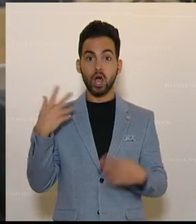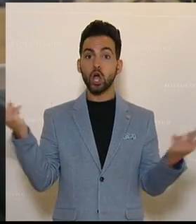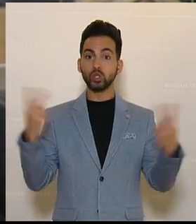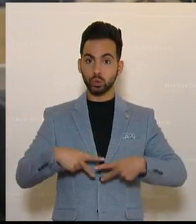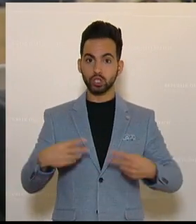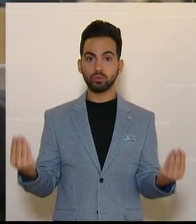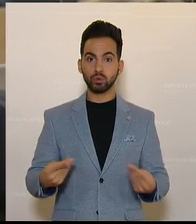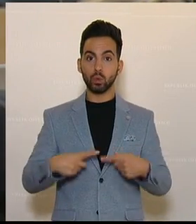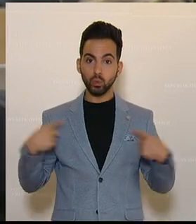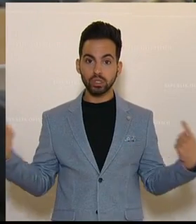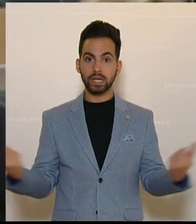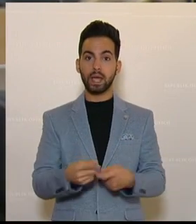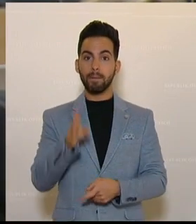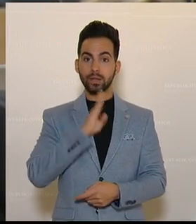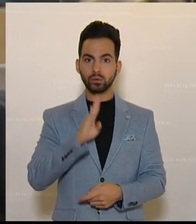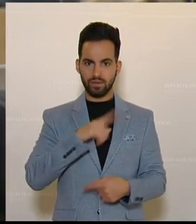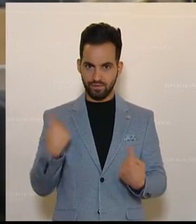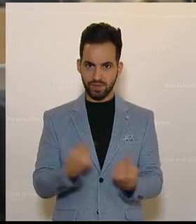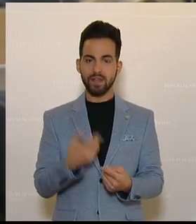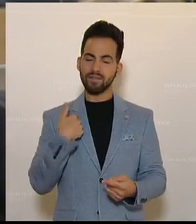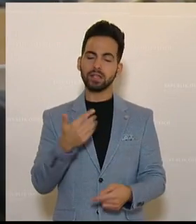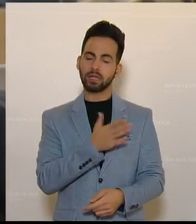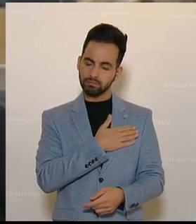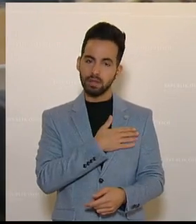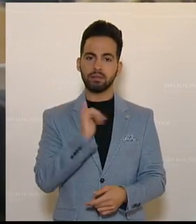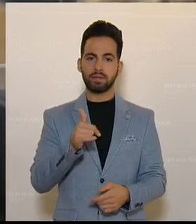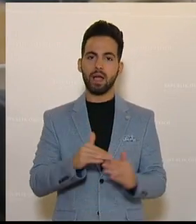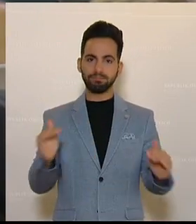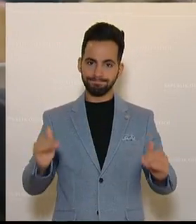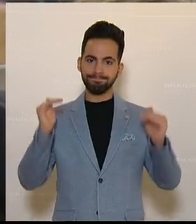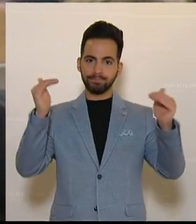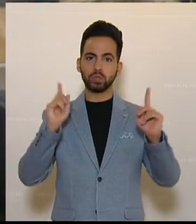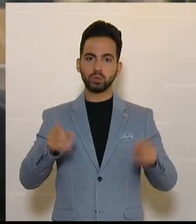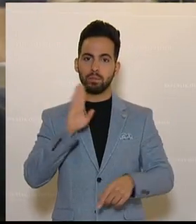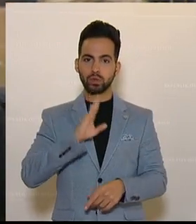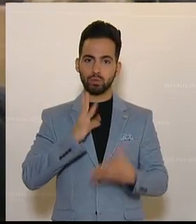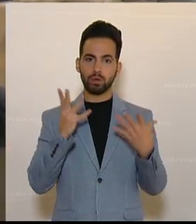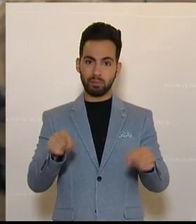unsere Pensionistinnen und Pensionisten auch eine Pensionserhöhung vergönnt haben. Das ist die Wahrheit.